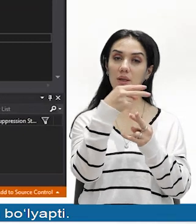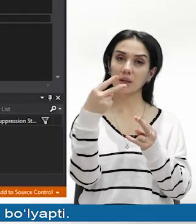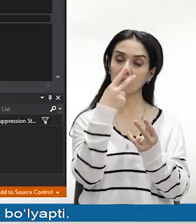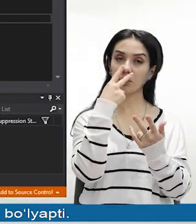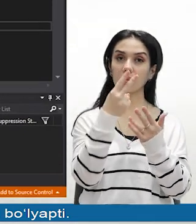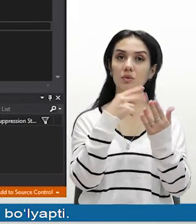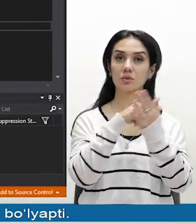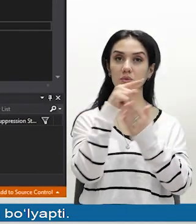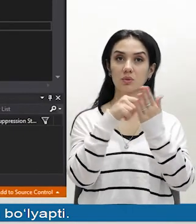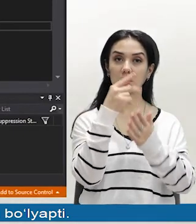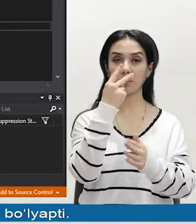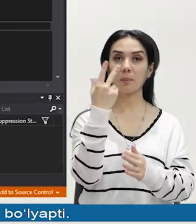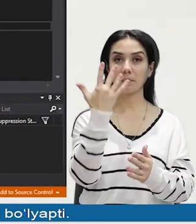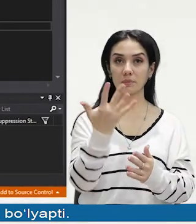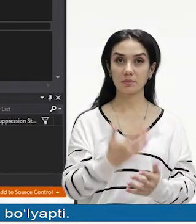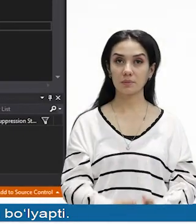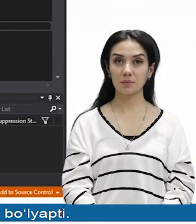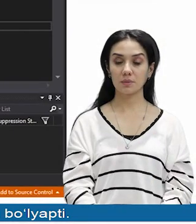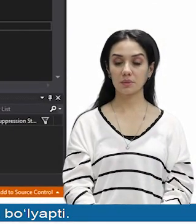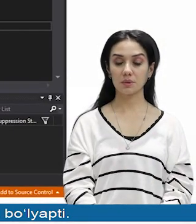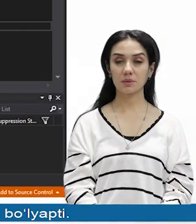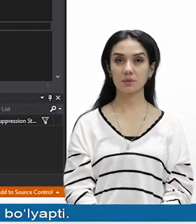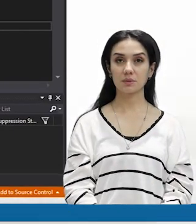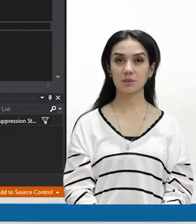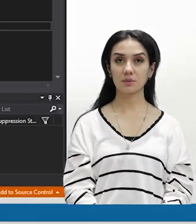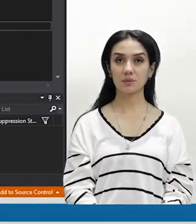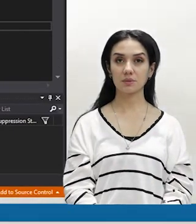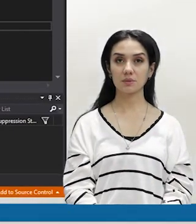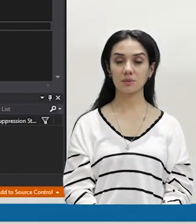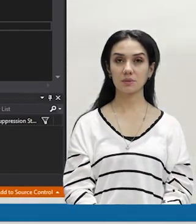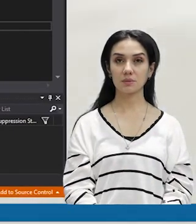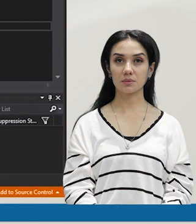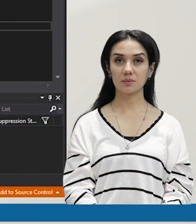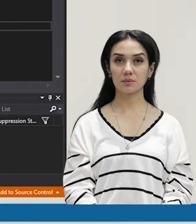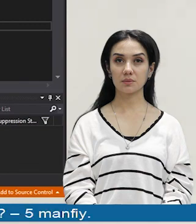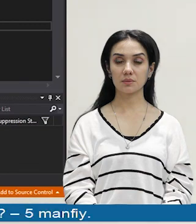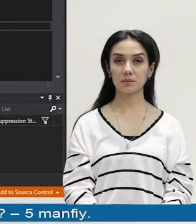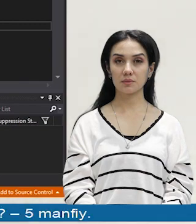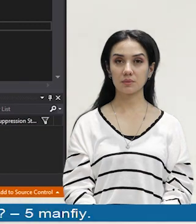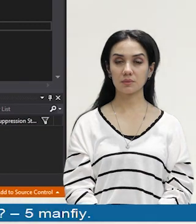5. Nima bo'lyapti? Konsol.py